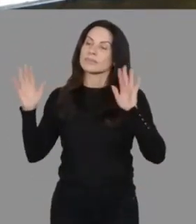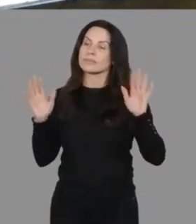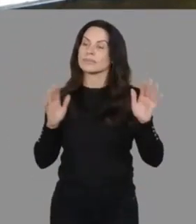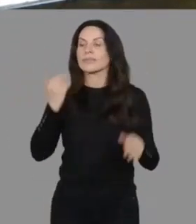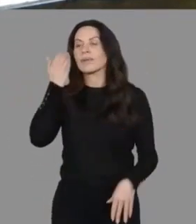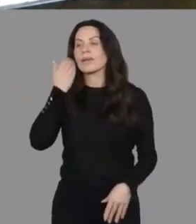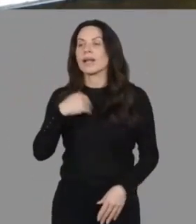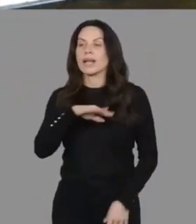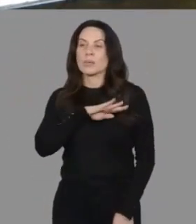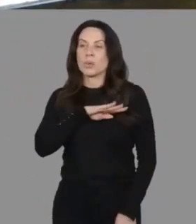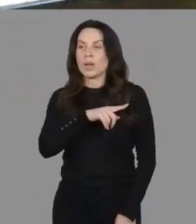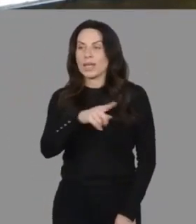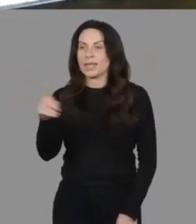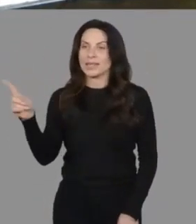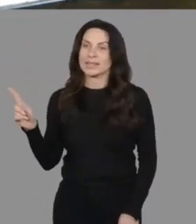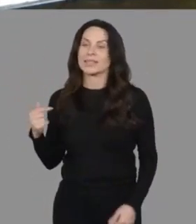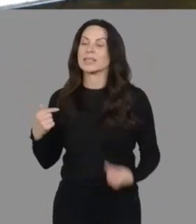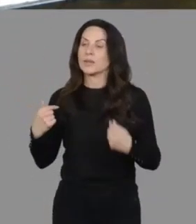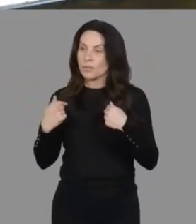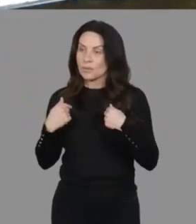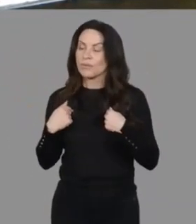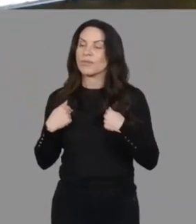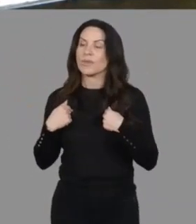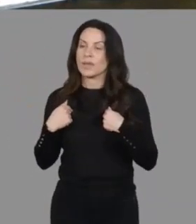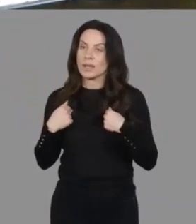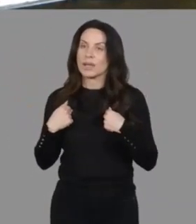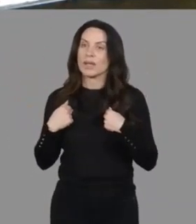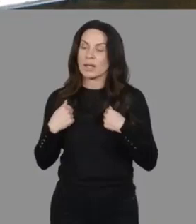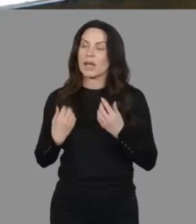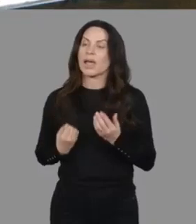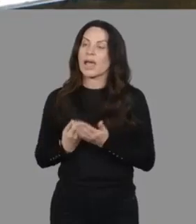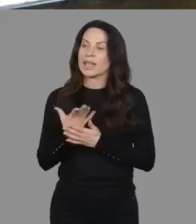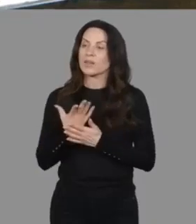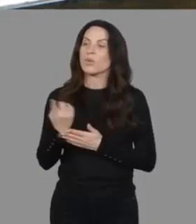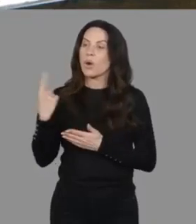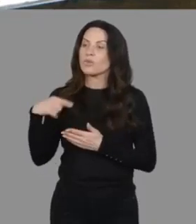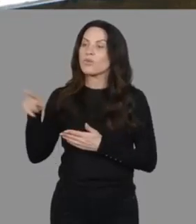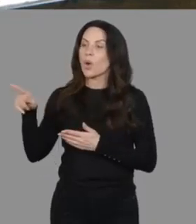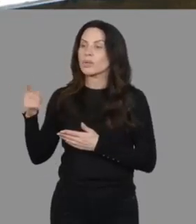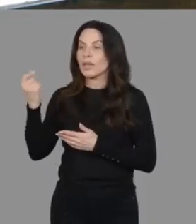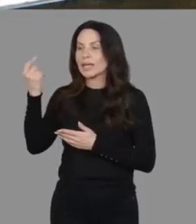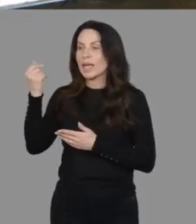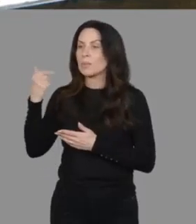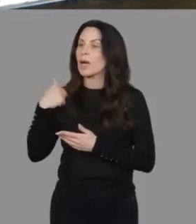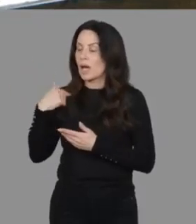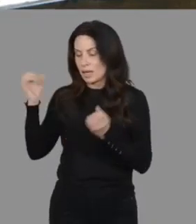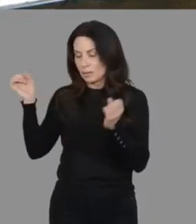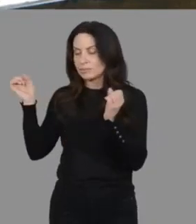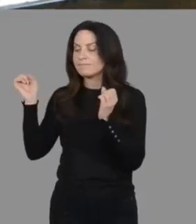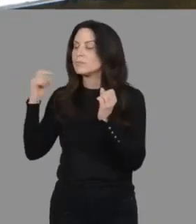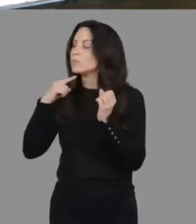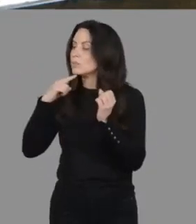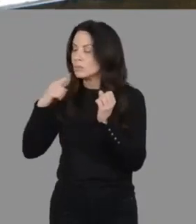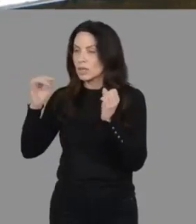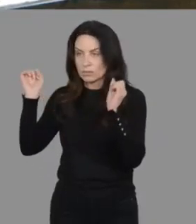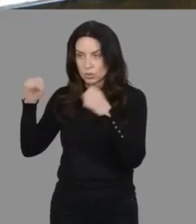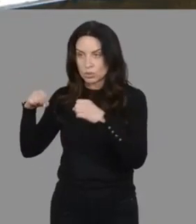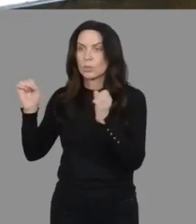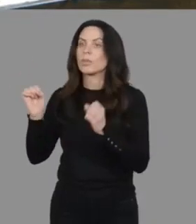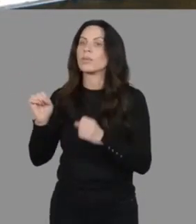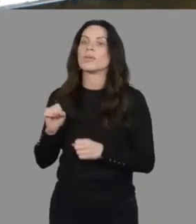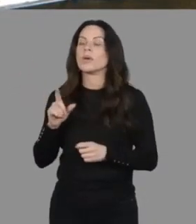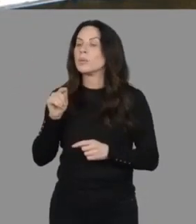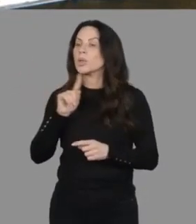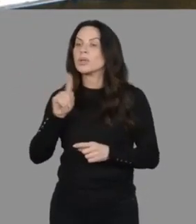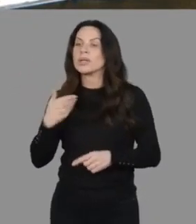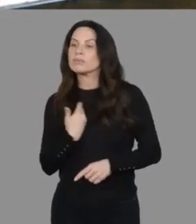Liebe Kolleginnen und Kollegen, wir stimmen dem Entwurf der Kämmerei zu. Nicht mit Unbehagen oder nicht mit